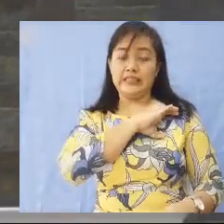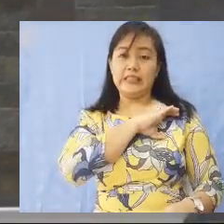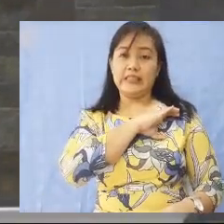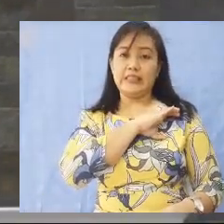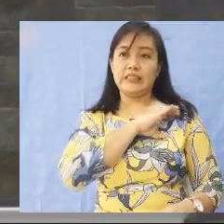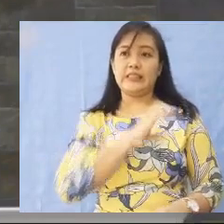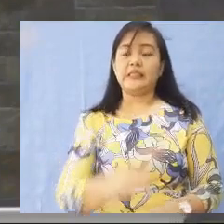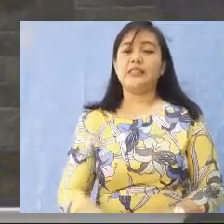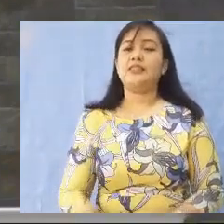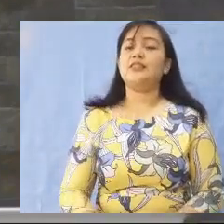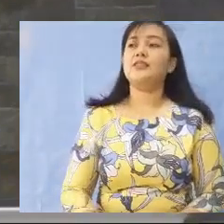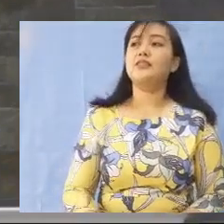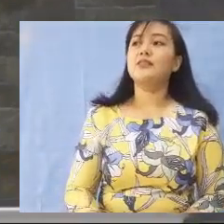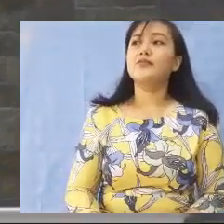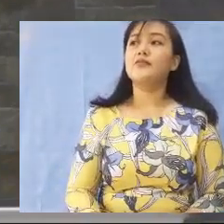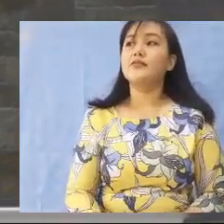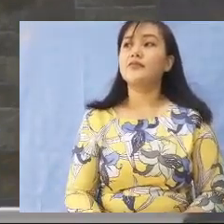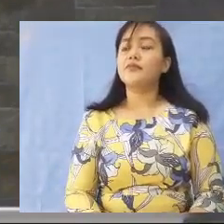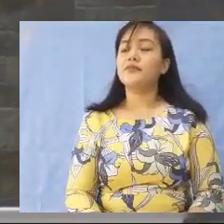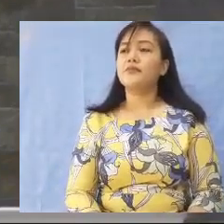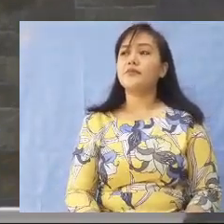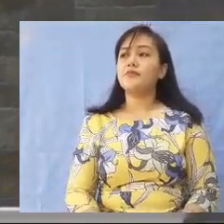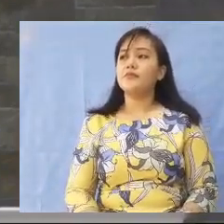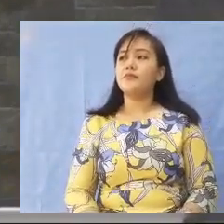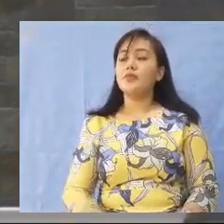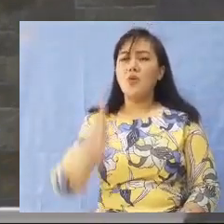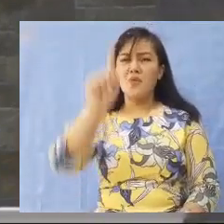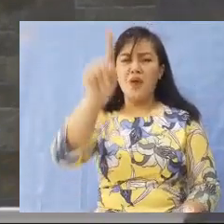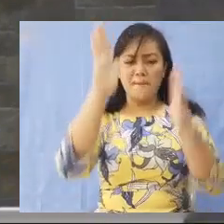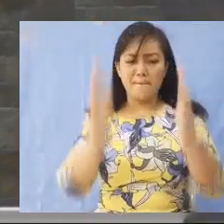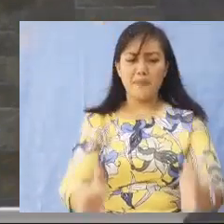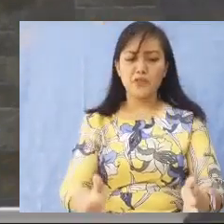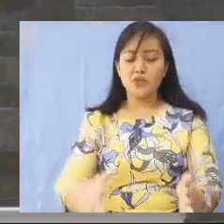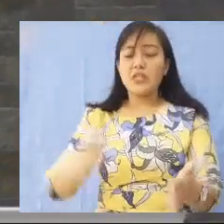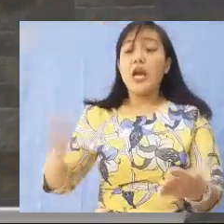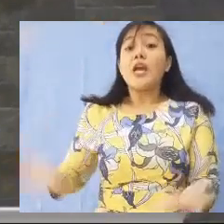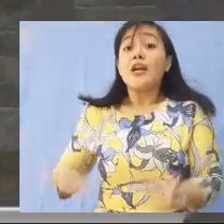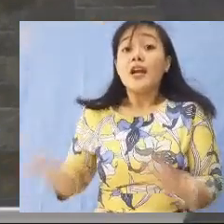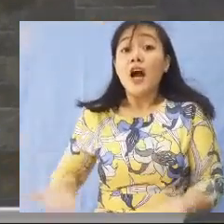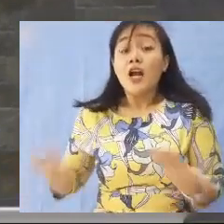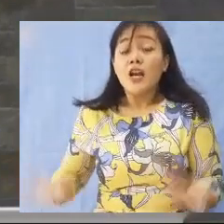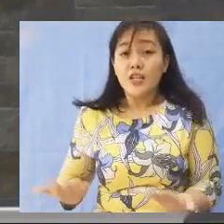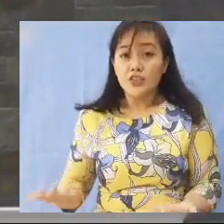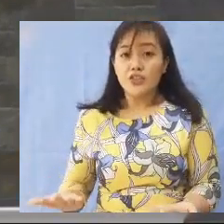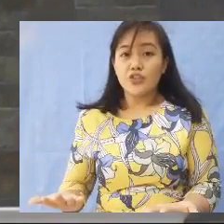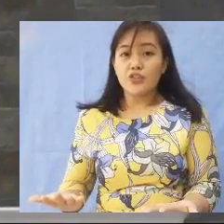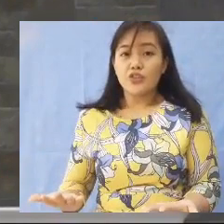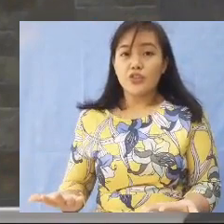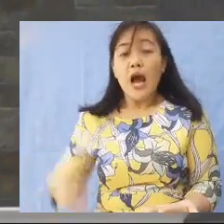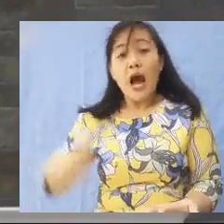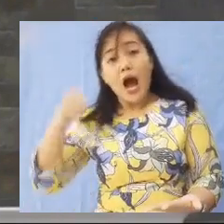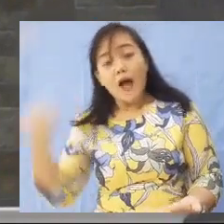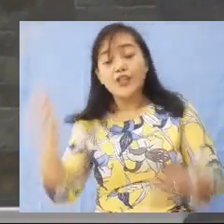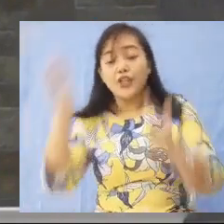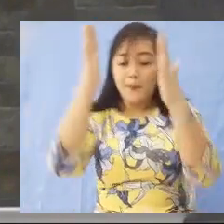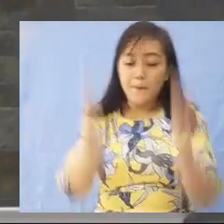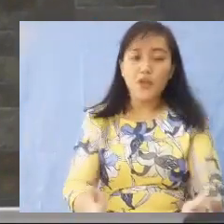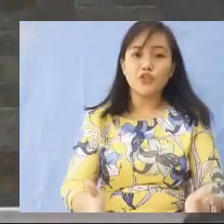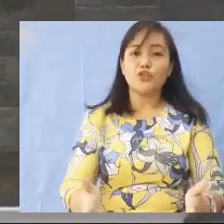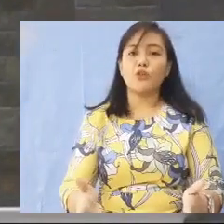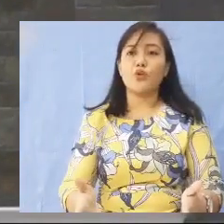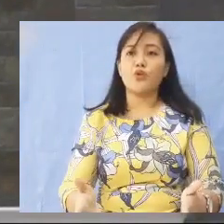isang tao na ini-encourage niya yung kapwa niya, na yung kapwa niya